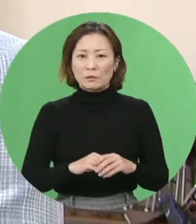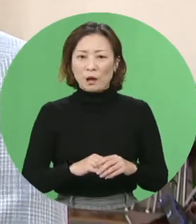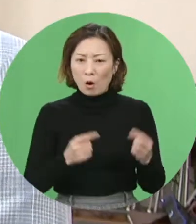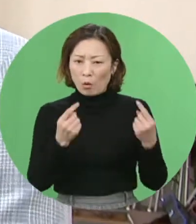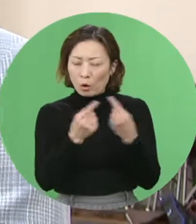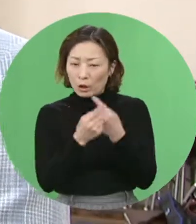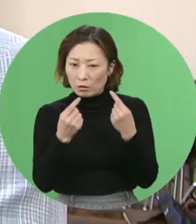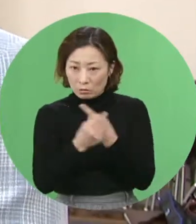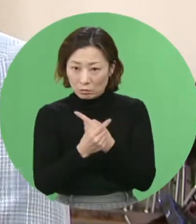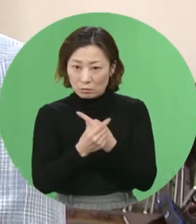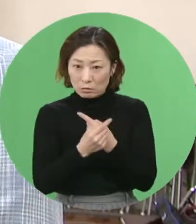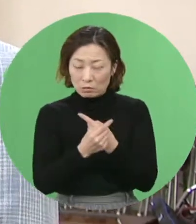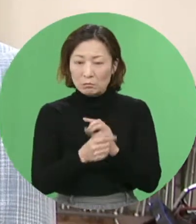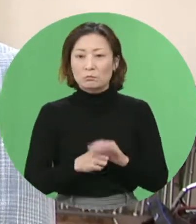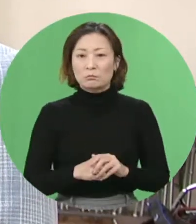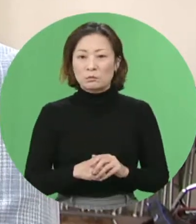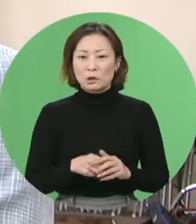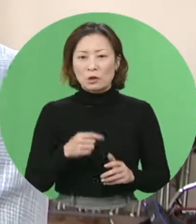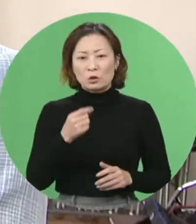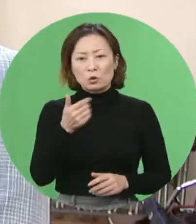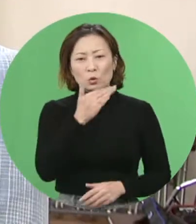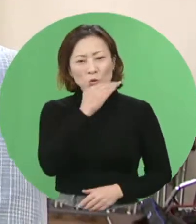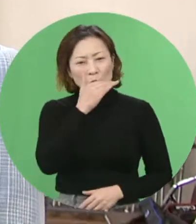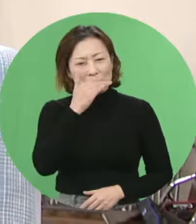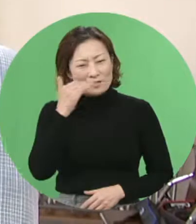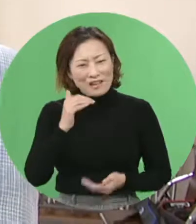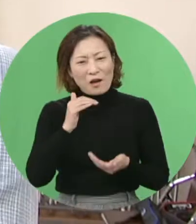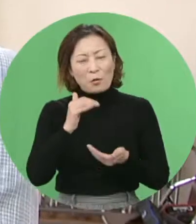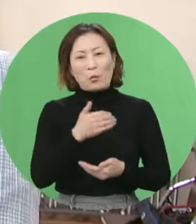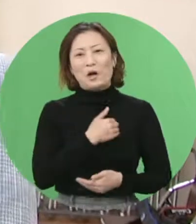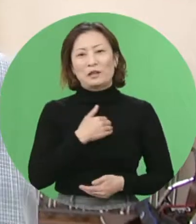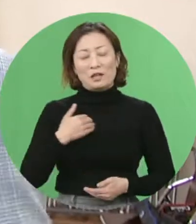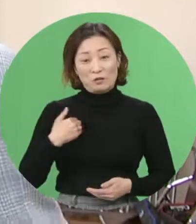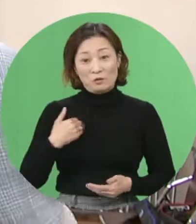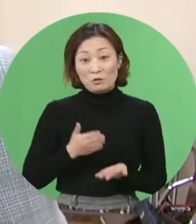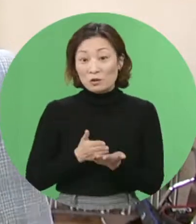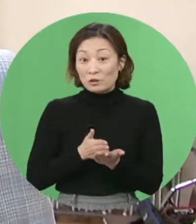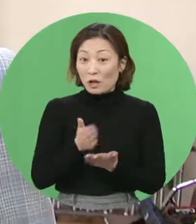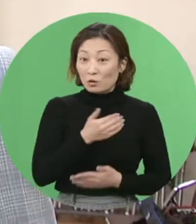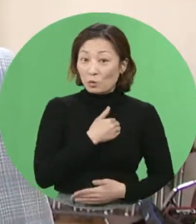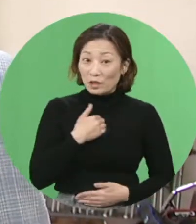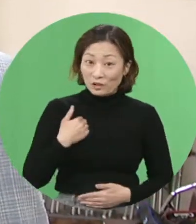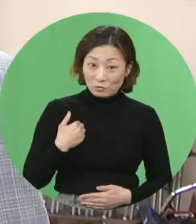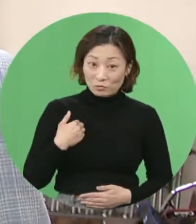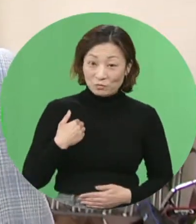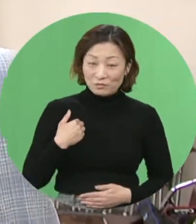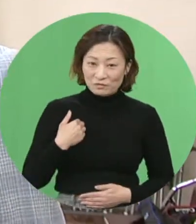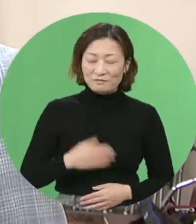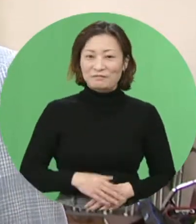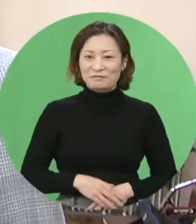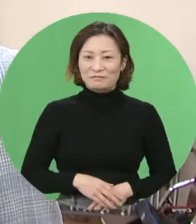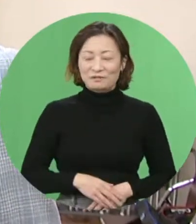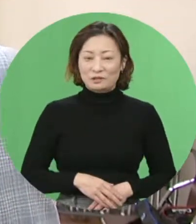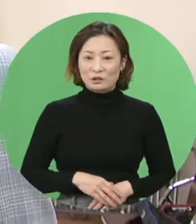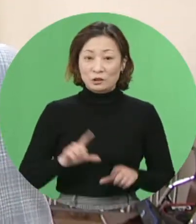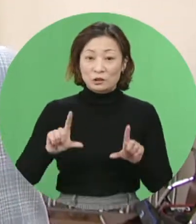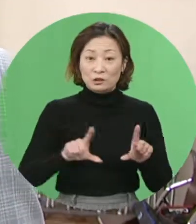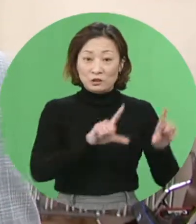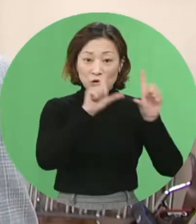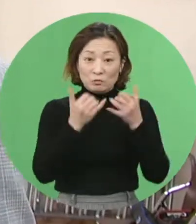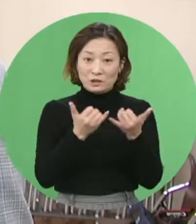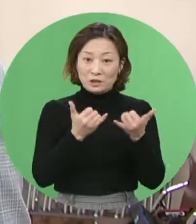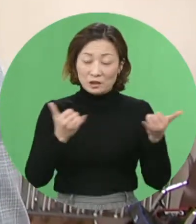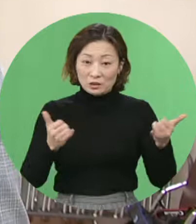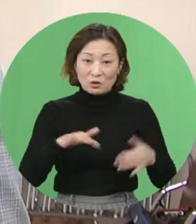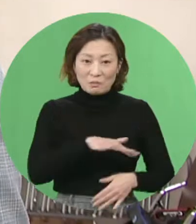ね変化、ある意味でちょっと素敵なことができることが生まれるよということをですね、地域の住民の皆さんに